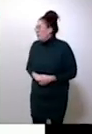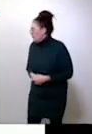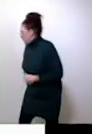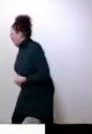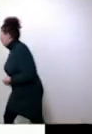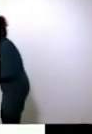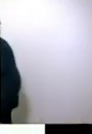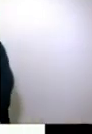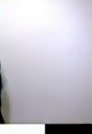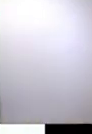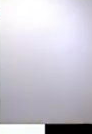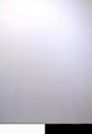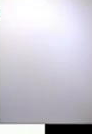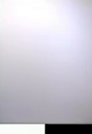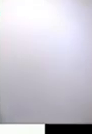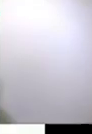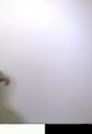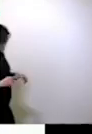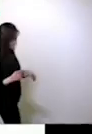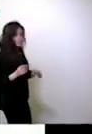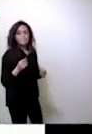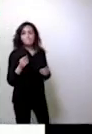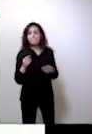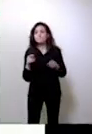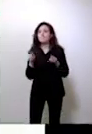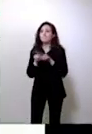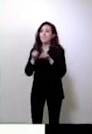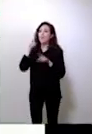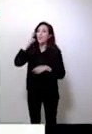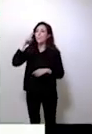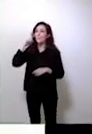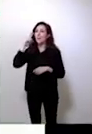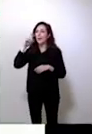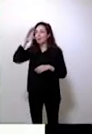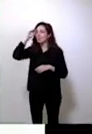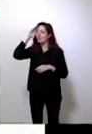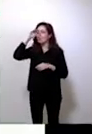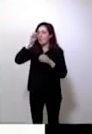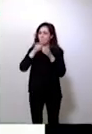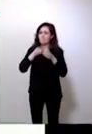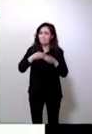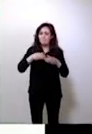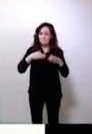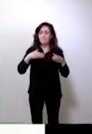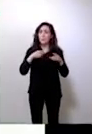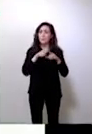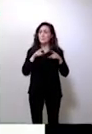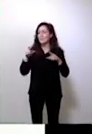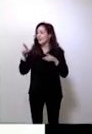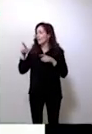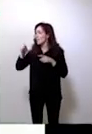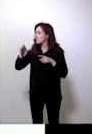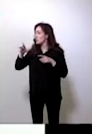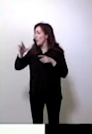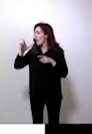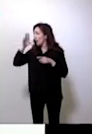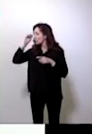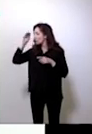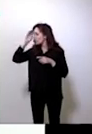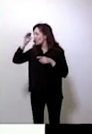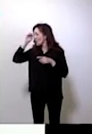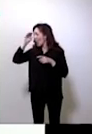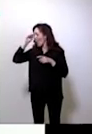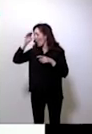des effectifs étudiants et un décalage entre le besoin aussi de logements étudiants et l'offre de logements